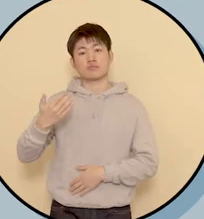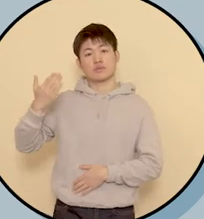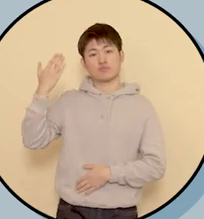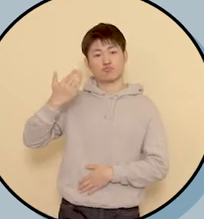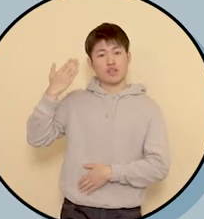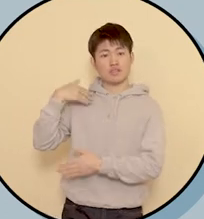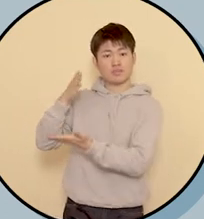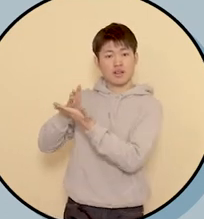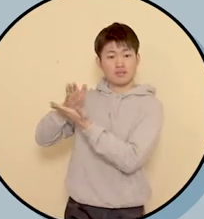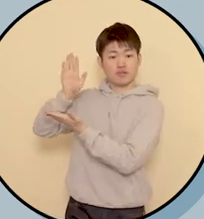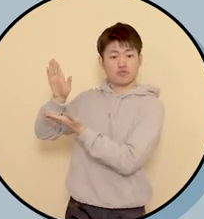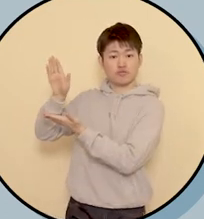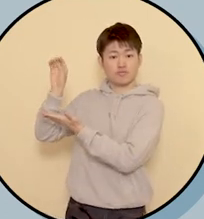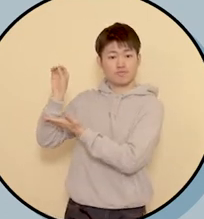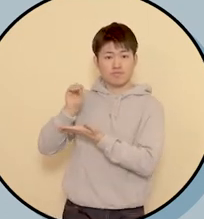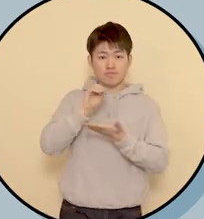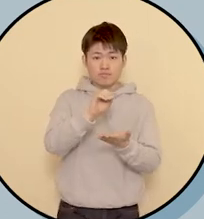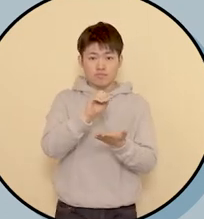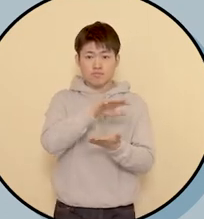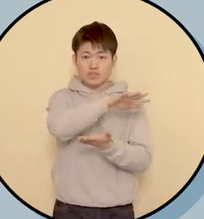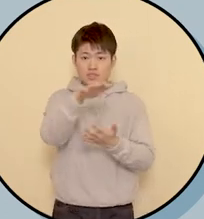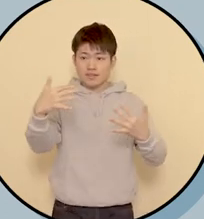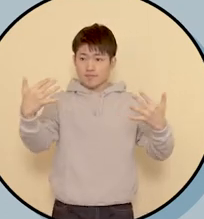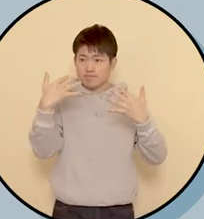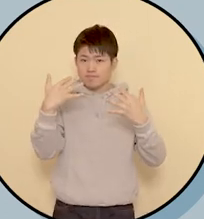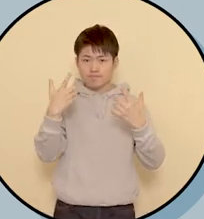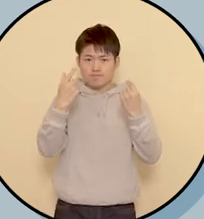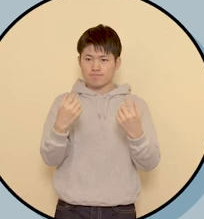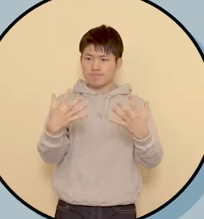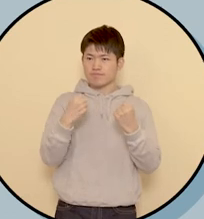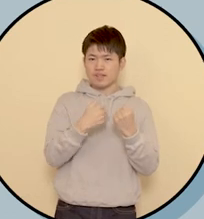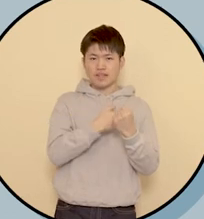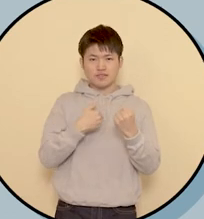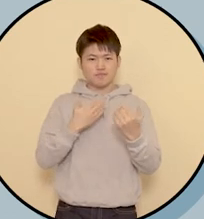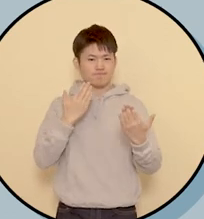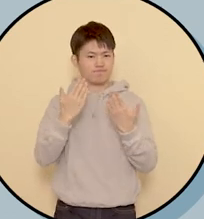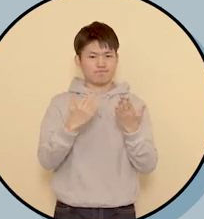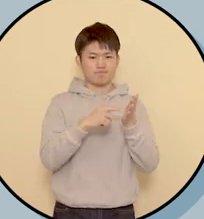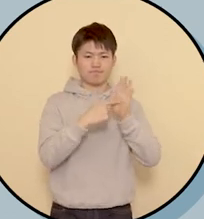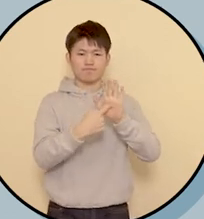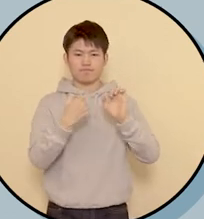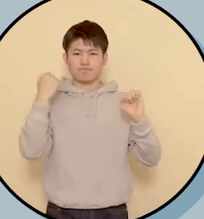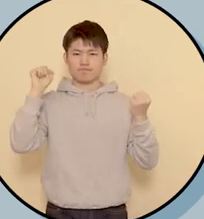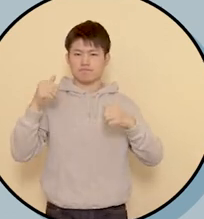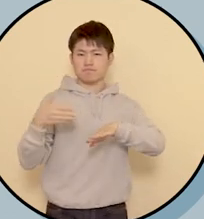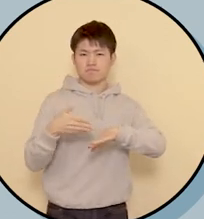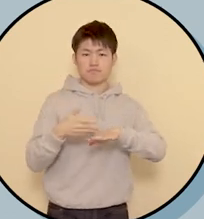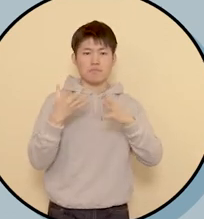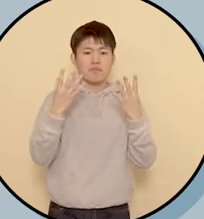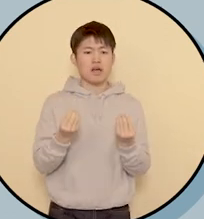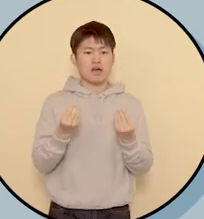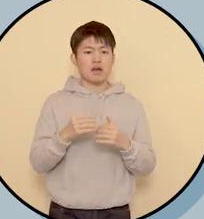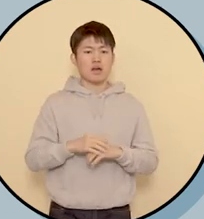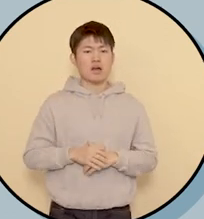演劇のプログラムでやってたのは、まあ昔話があって、その昔話を、まあ彼らに分かりやすいように、ちょっと